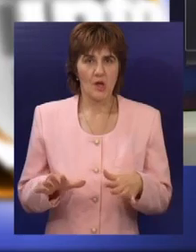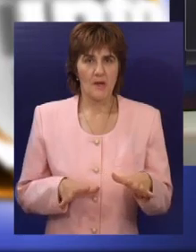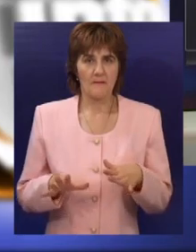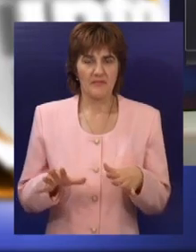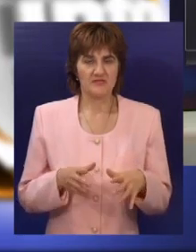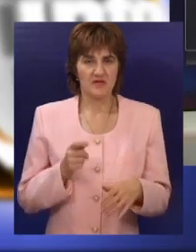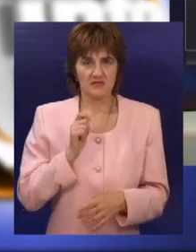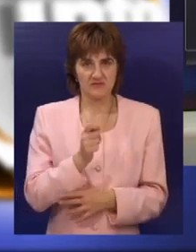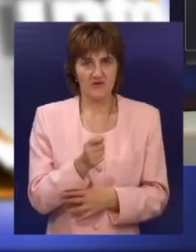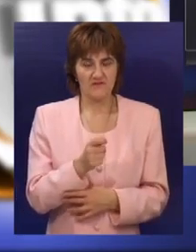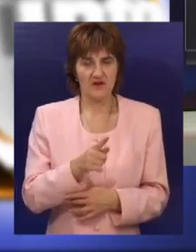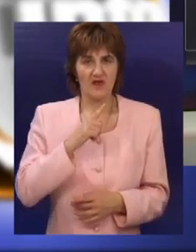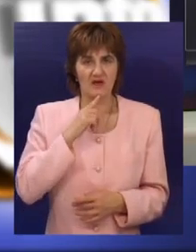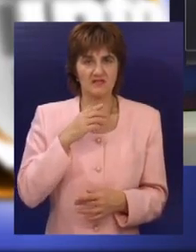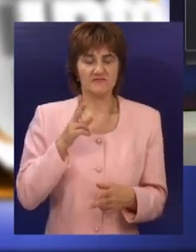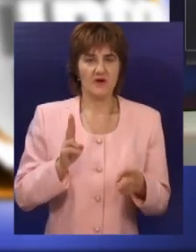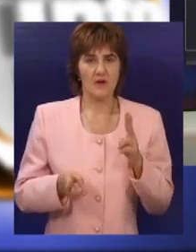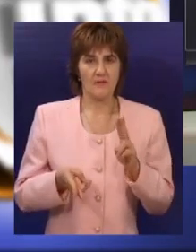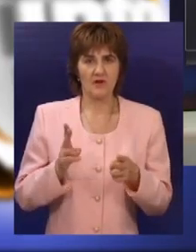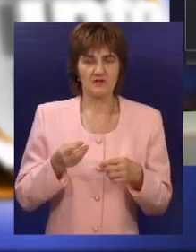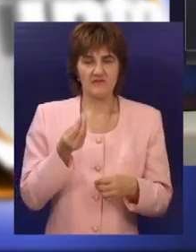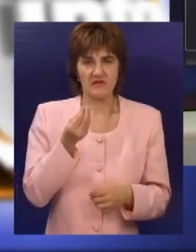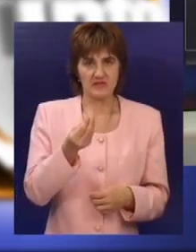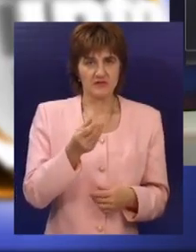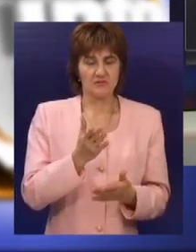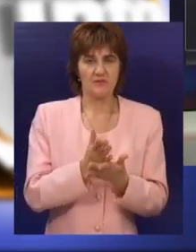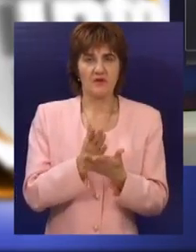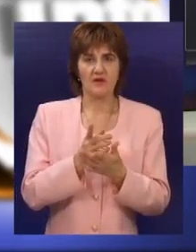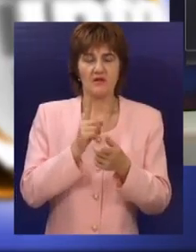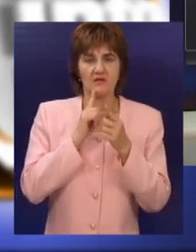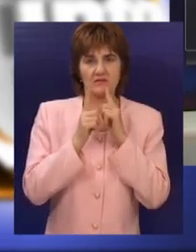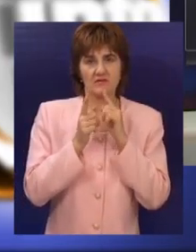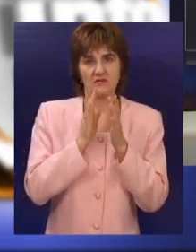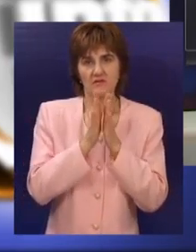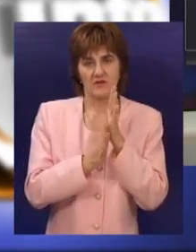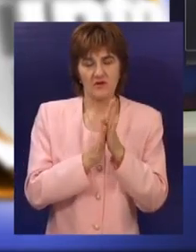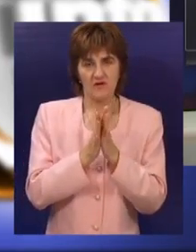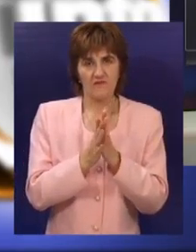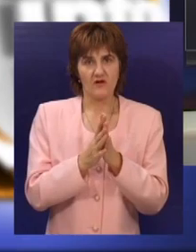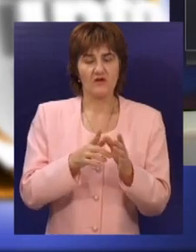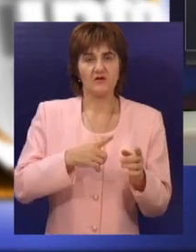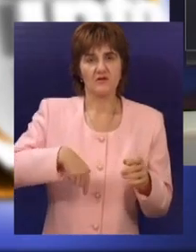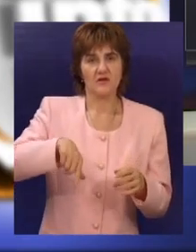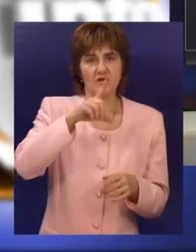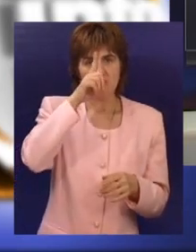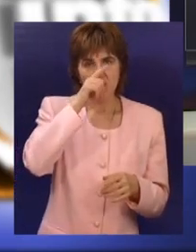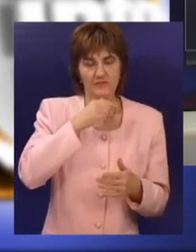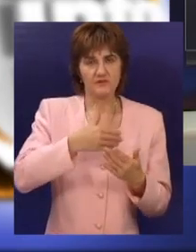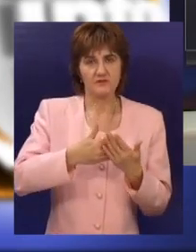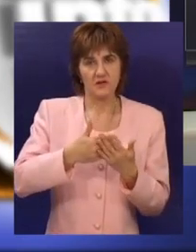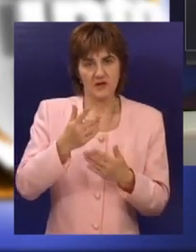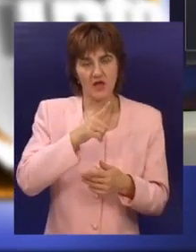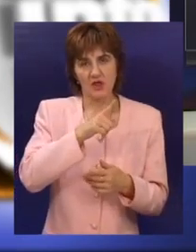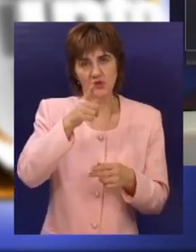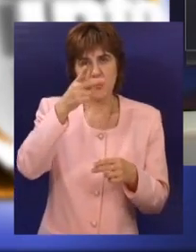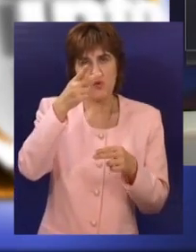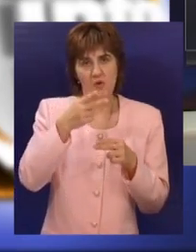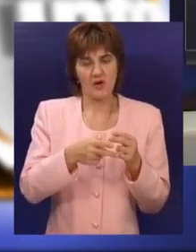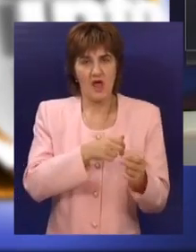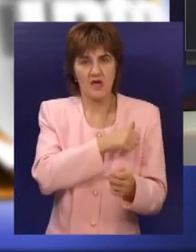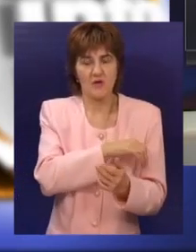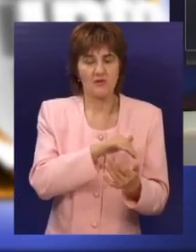Ministarstva financija i prosvete Srbije postigla su dogovor sa Stalnom konferencijom gradova i opština da lokalne uprave do kraja